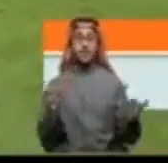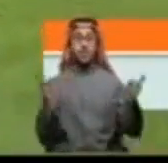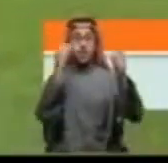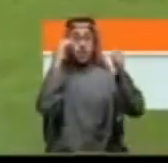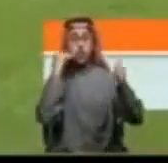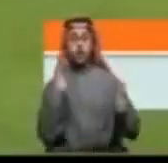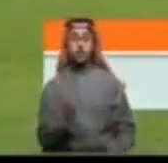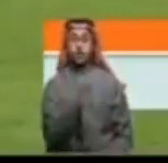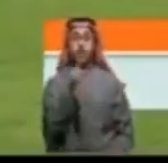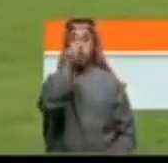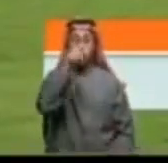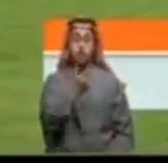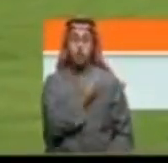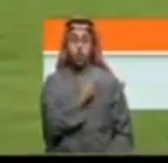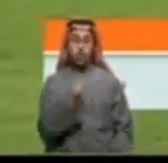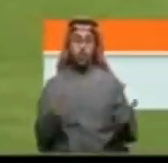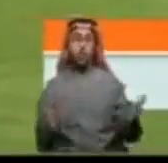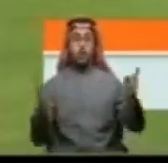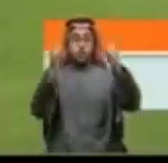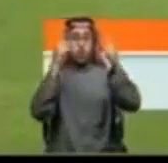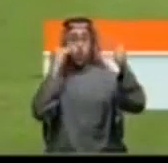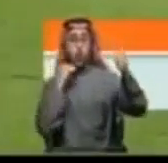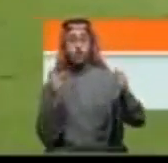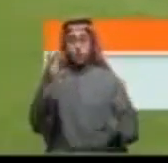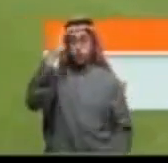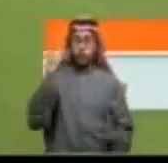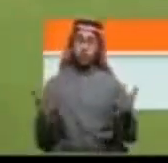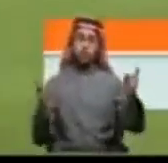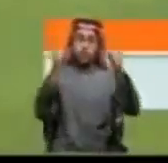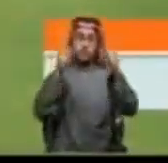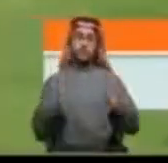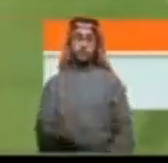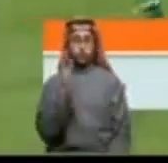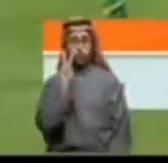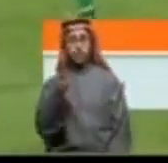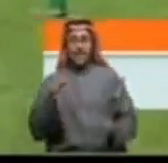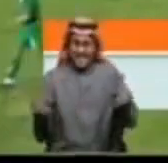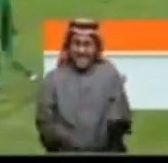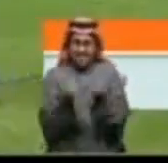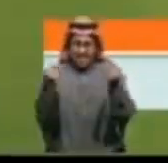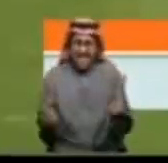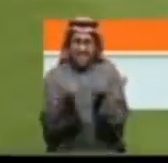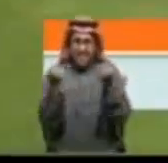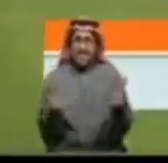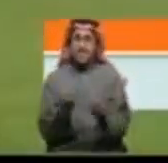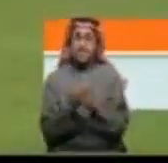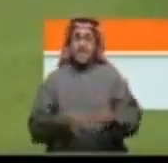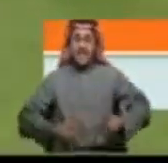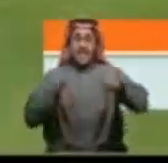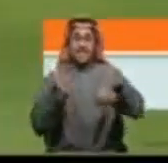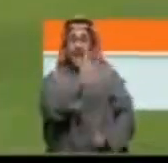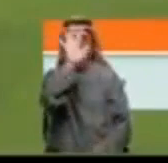الشمالية يوم الثلاثاء المقبل في الجولة الأولى من البطولة. هذا وقد واصل المنتخب مساء